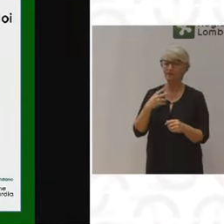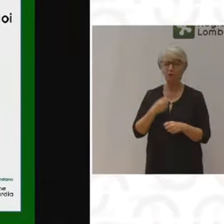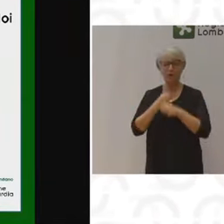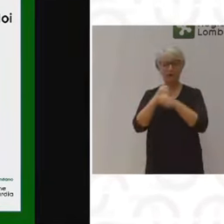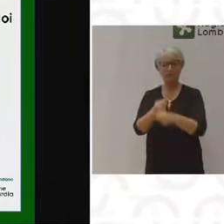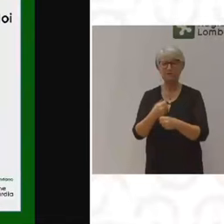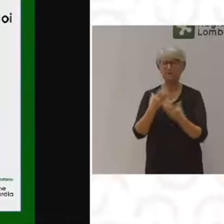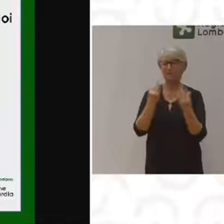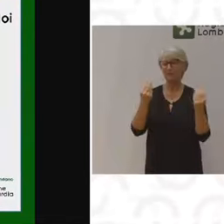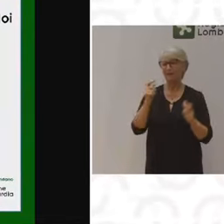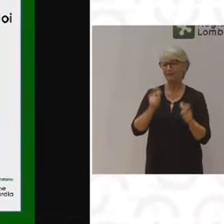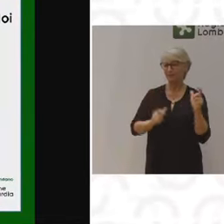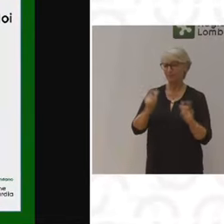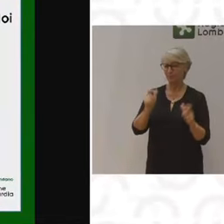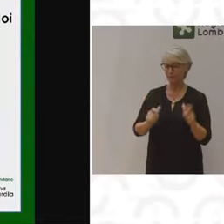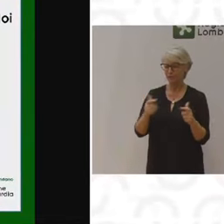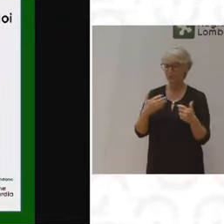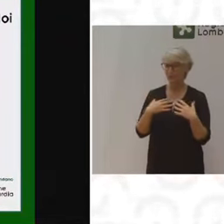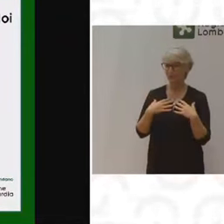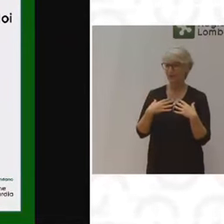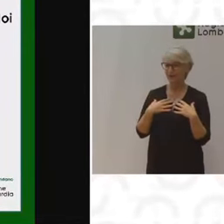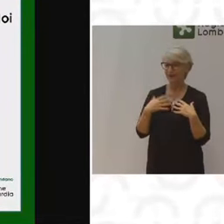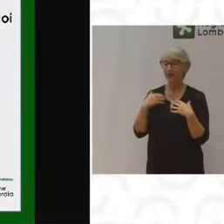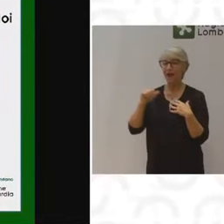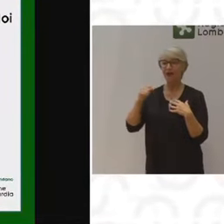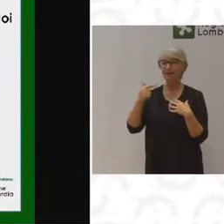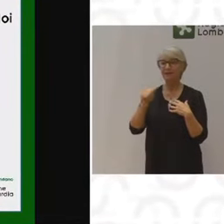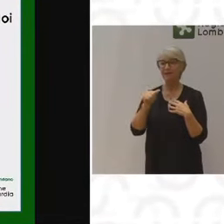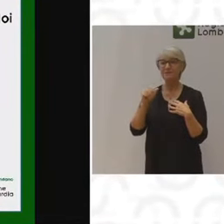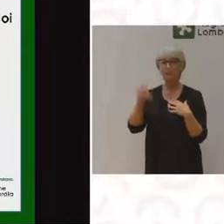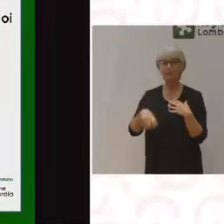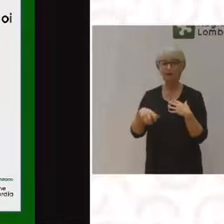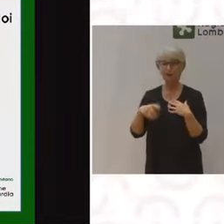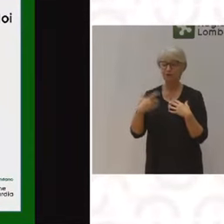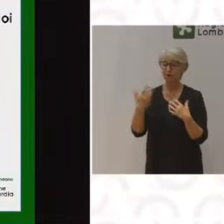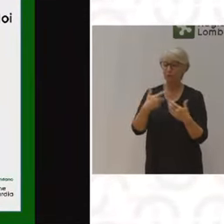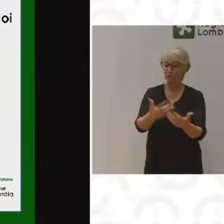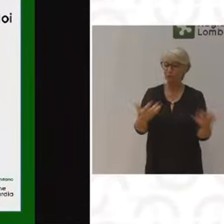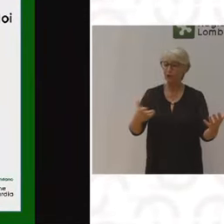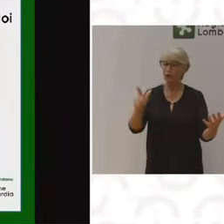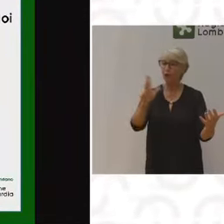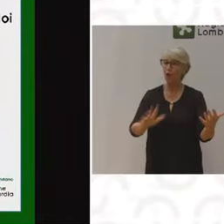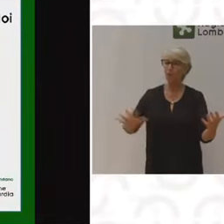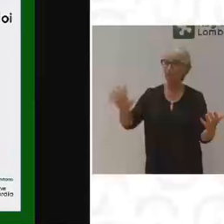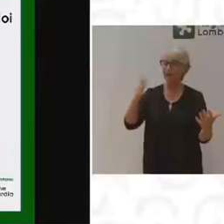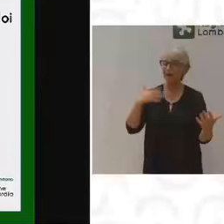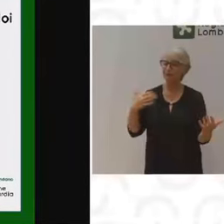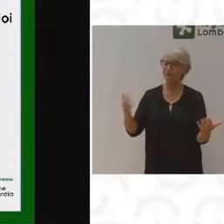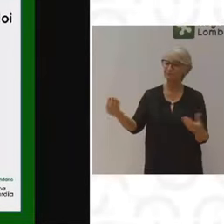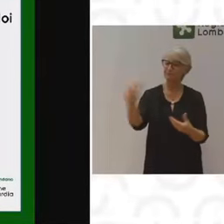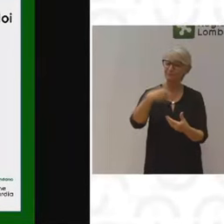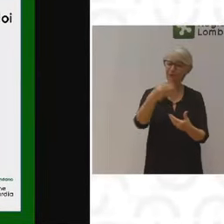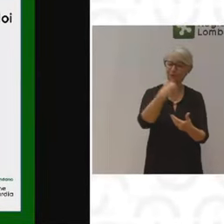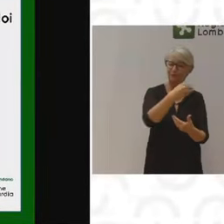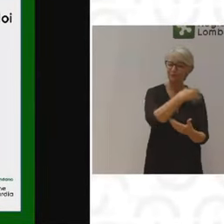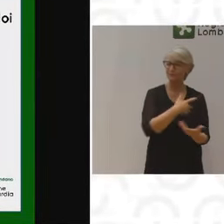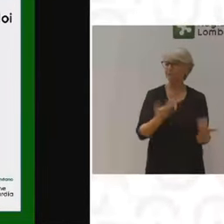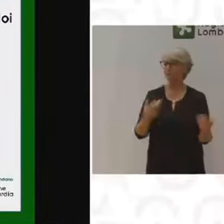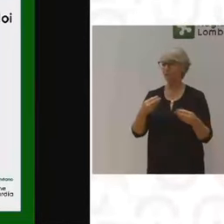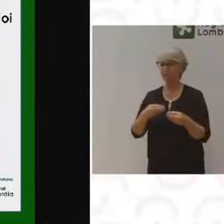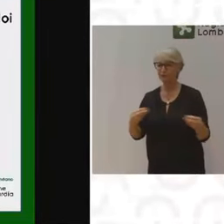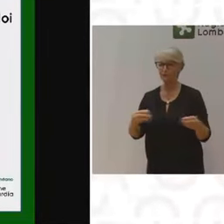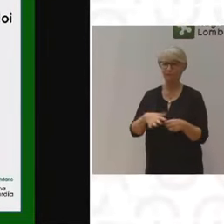persone che abbiamo coinvolto a ATS Brescia, ma su tutti i territori lombardi, operatori,